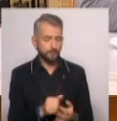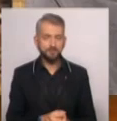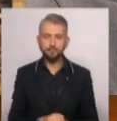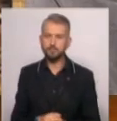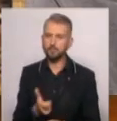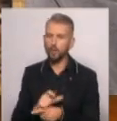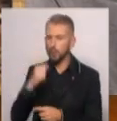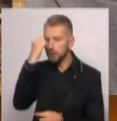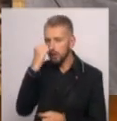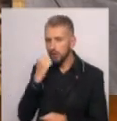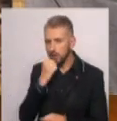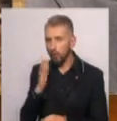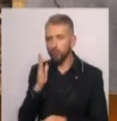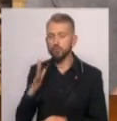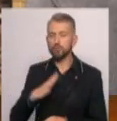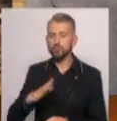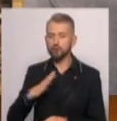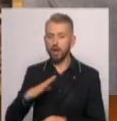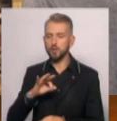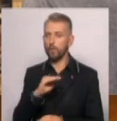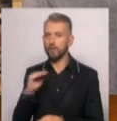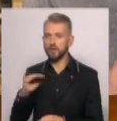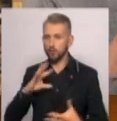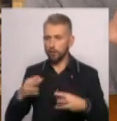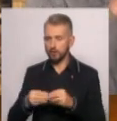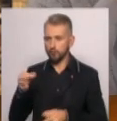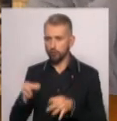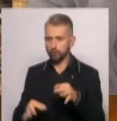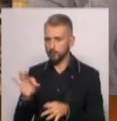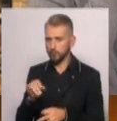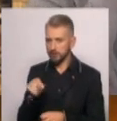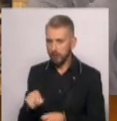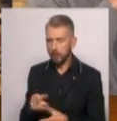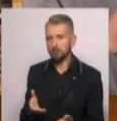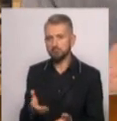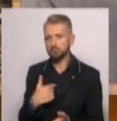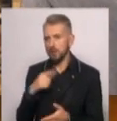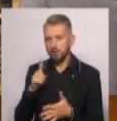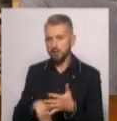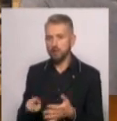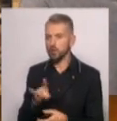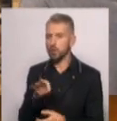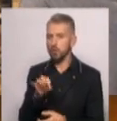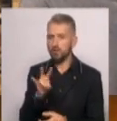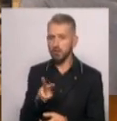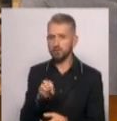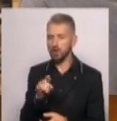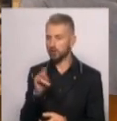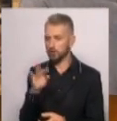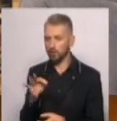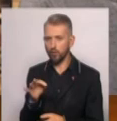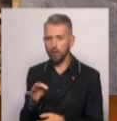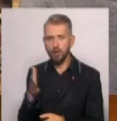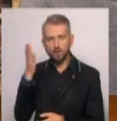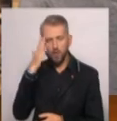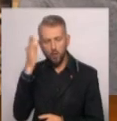дуже дякую. Ну, дійсно, будемо чекати офіційного висновку суду з приводу цього. Немає сумніву, що пан Роман Марченко дуже талановитий професійний